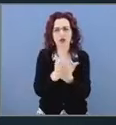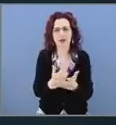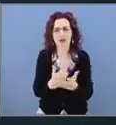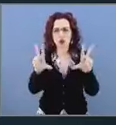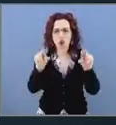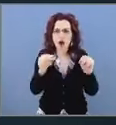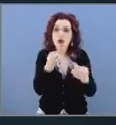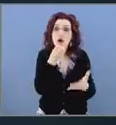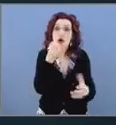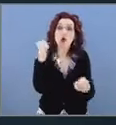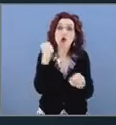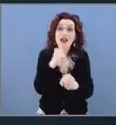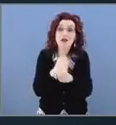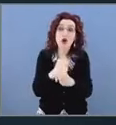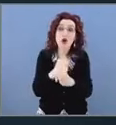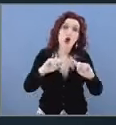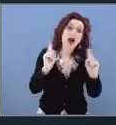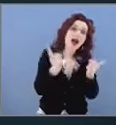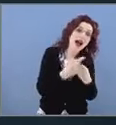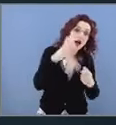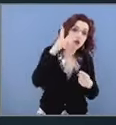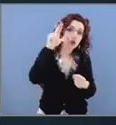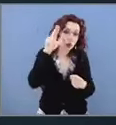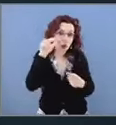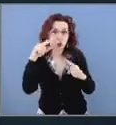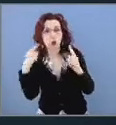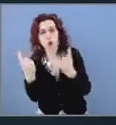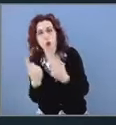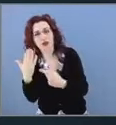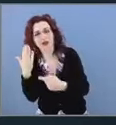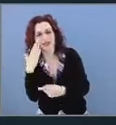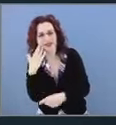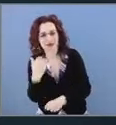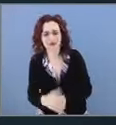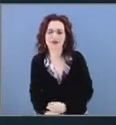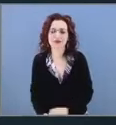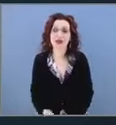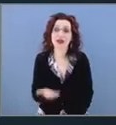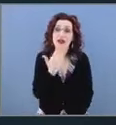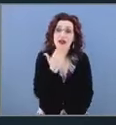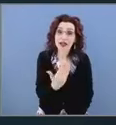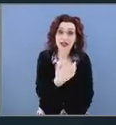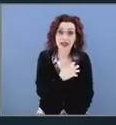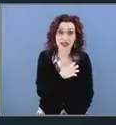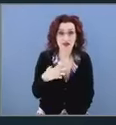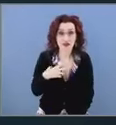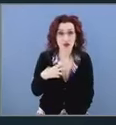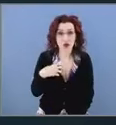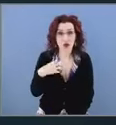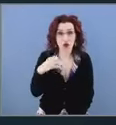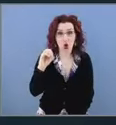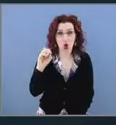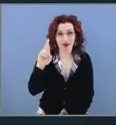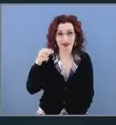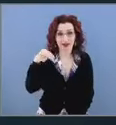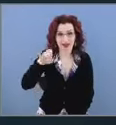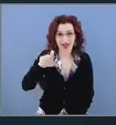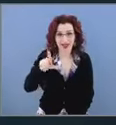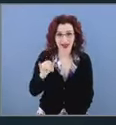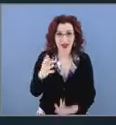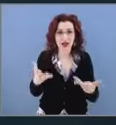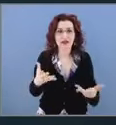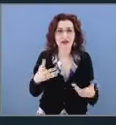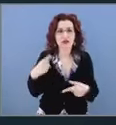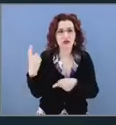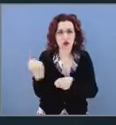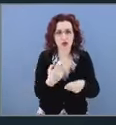tutti. Grazie Assessore Ornelli. Proseguiamo con l'istituzione regionale, con noi il consigliere della Regione Lazio, Valerio